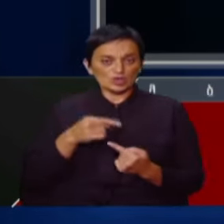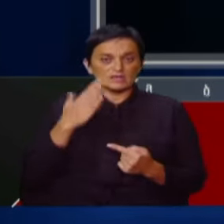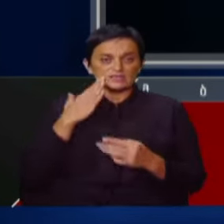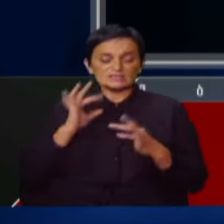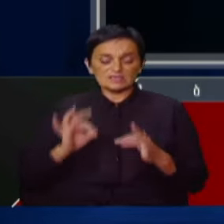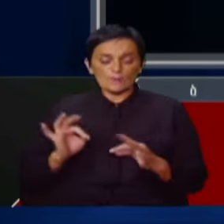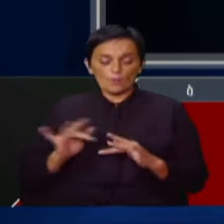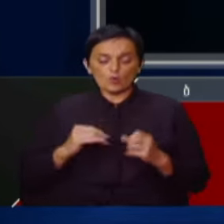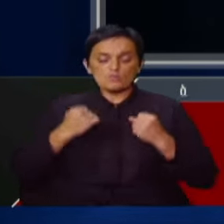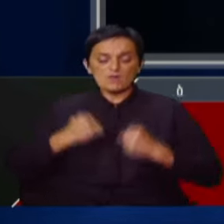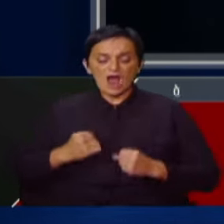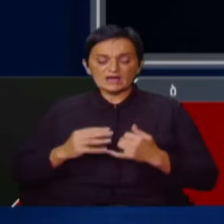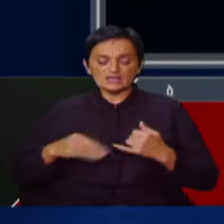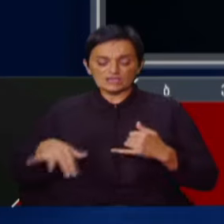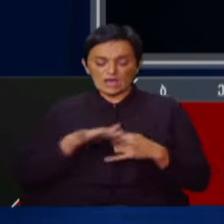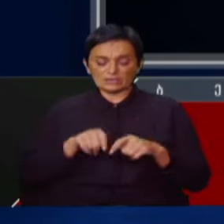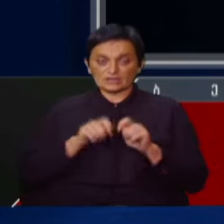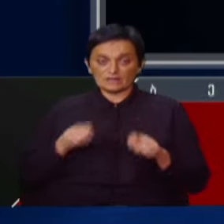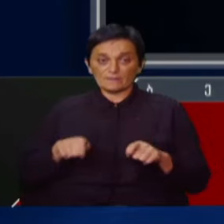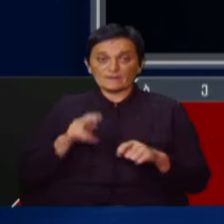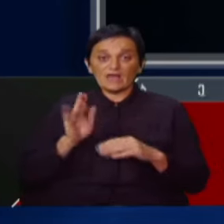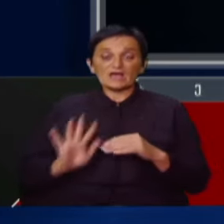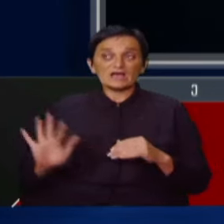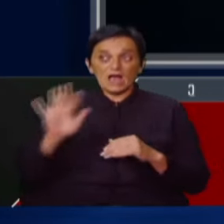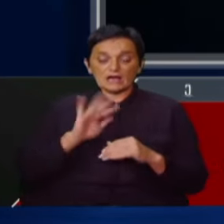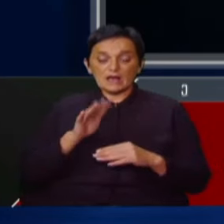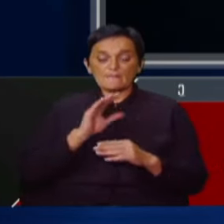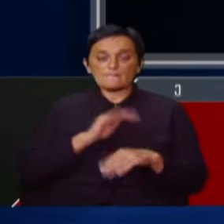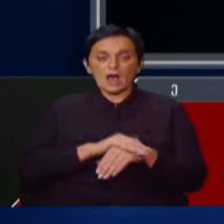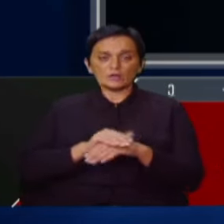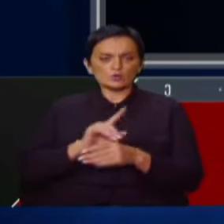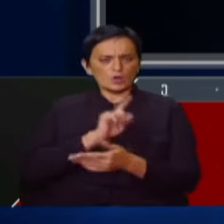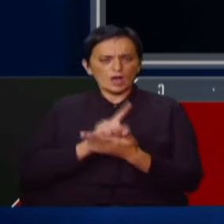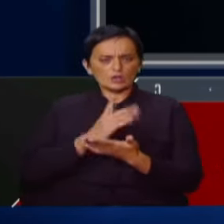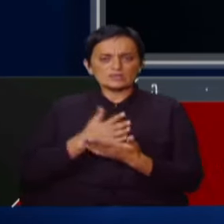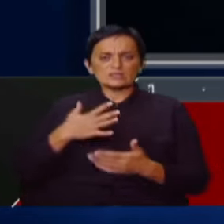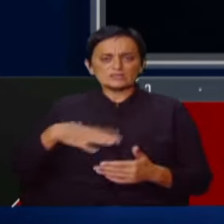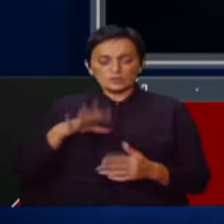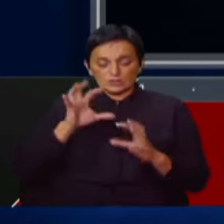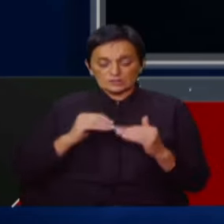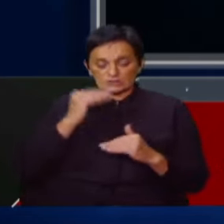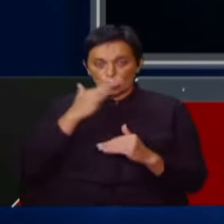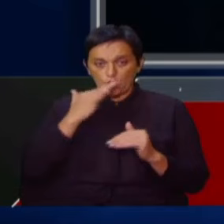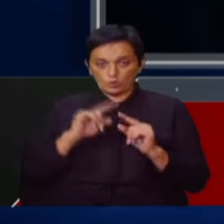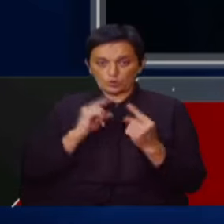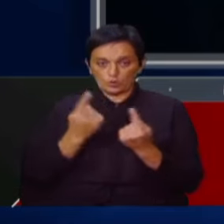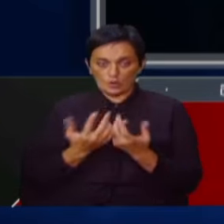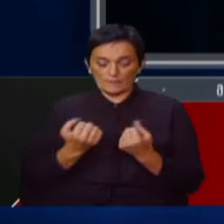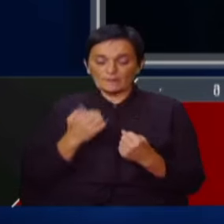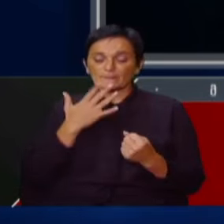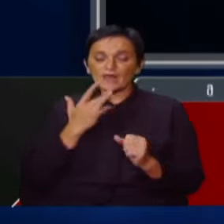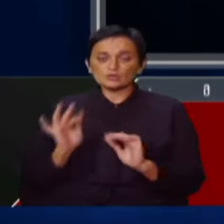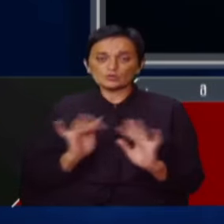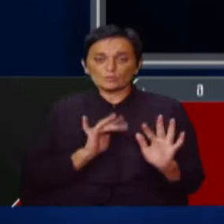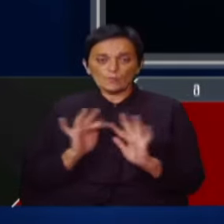სამართლებრივ პროცესს მყარ ნიადაგს შეუქმნის. სწორედ გარე ფაქტორების გათვალისწინებით არის აუცილებელი ქართული ოცნების მიერ საკონსტიტუციო უმრავლესობის მიღება